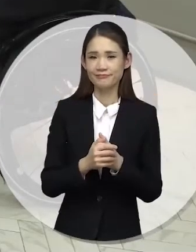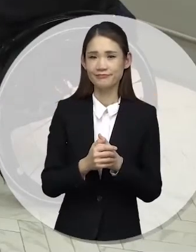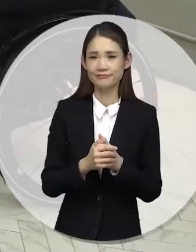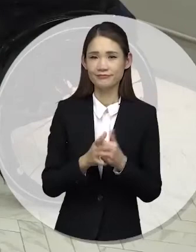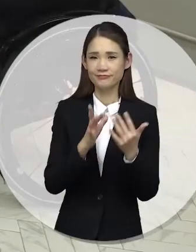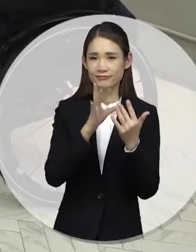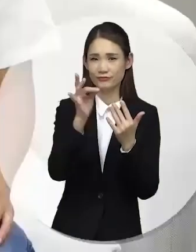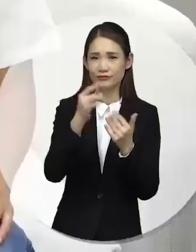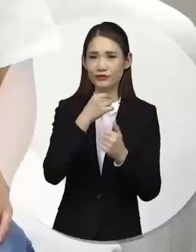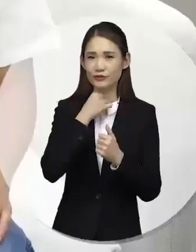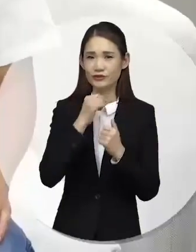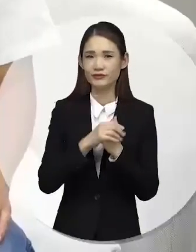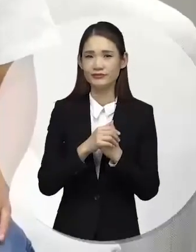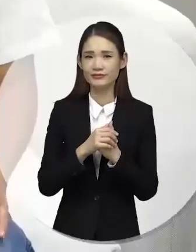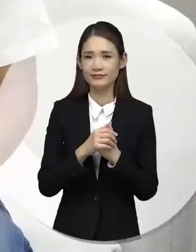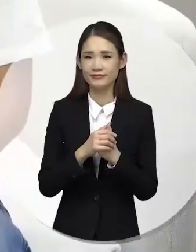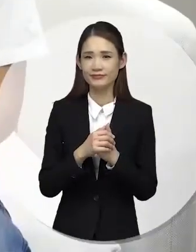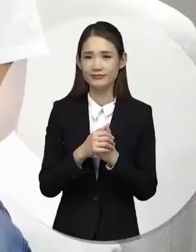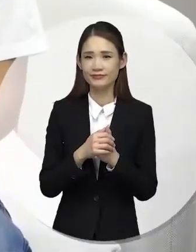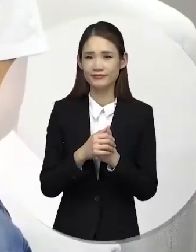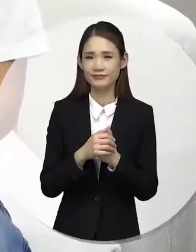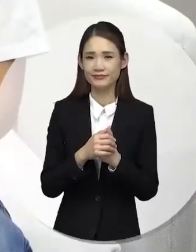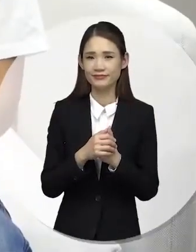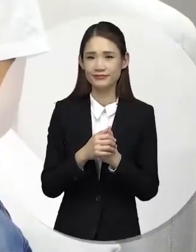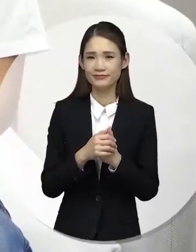11번째가 선택되고 싶다.